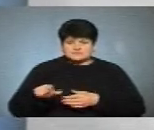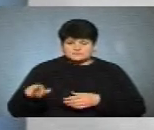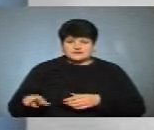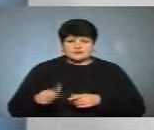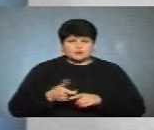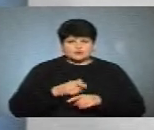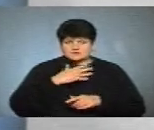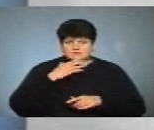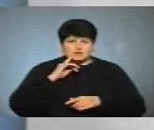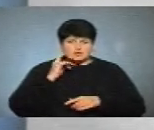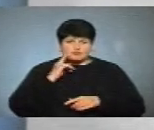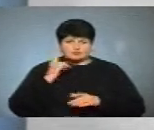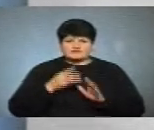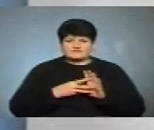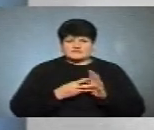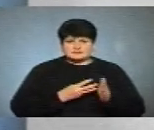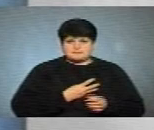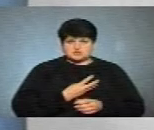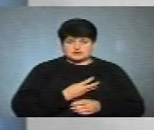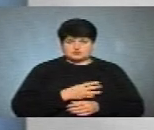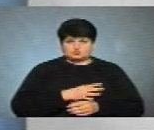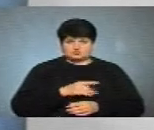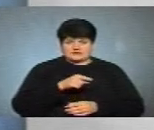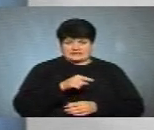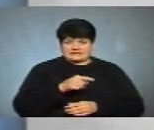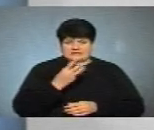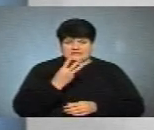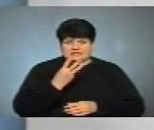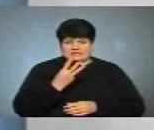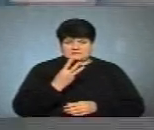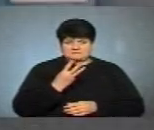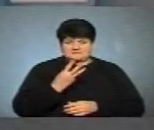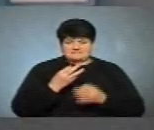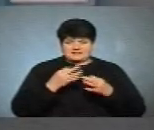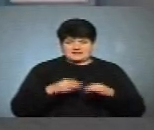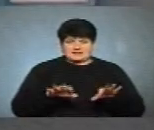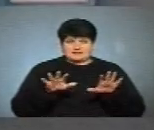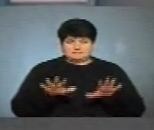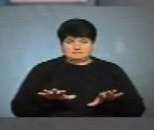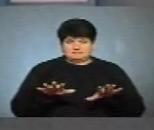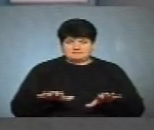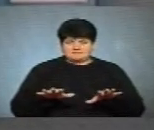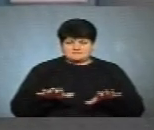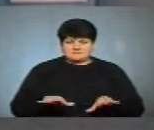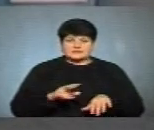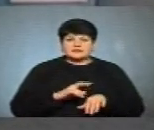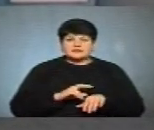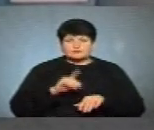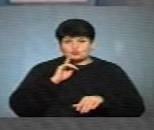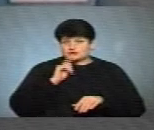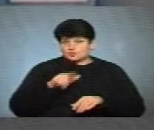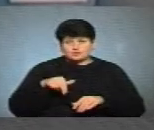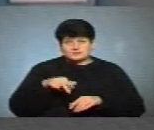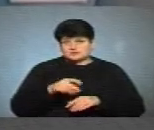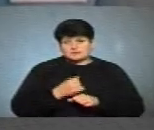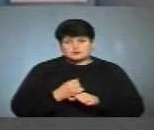багато молодих, 8 бажаючих було на цих 3 вільних вакансії лікарів, і молоді люди пішли